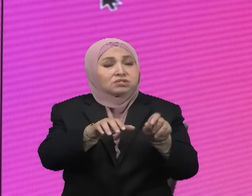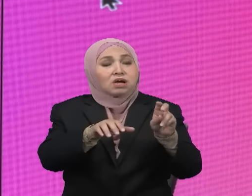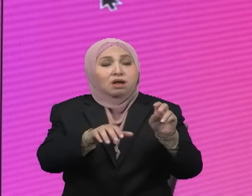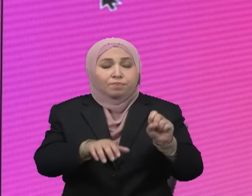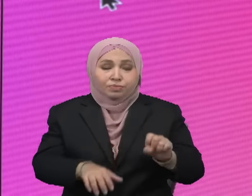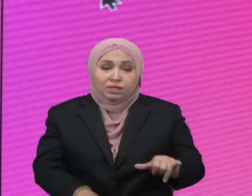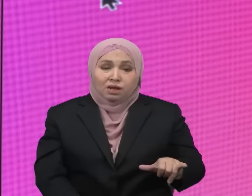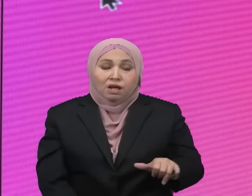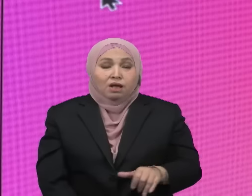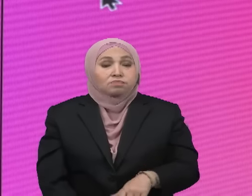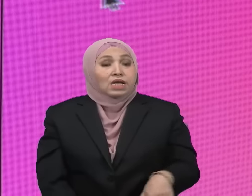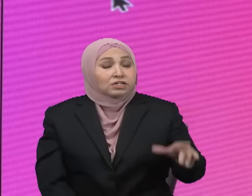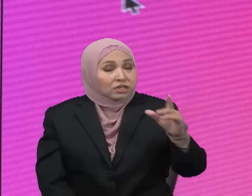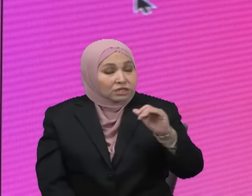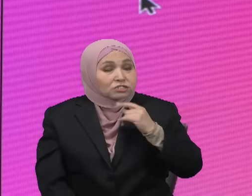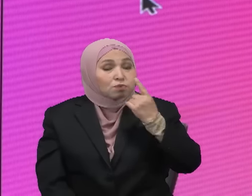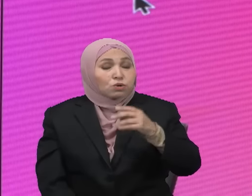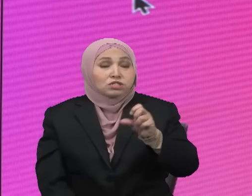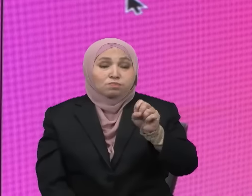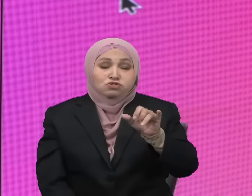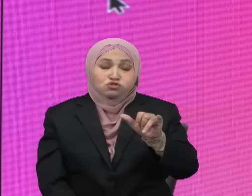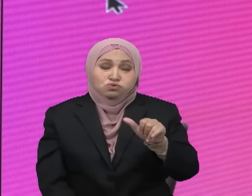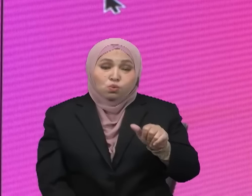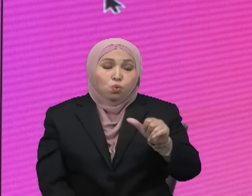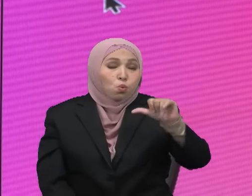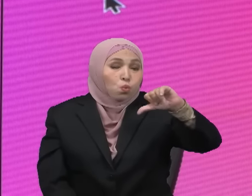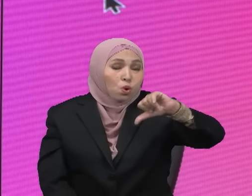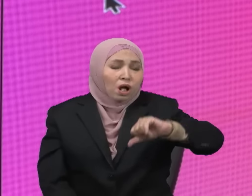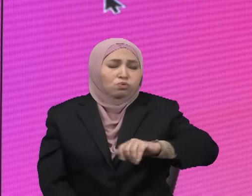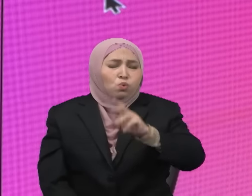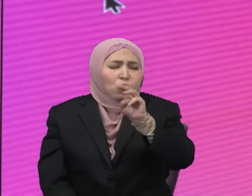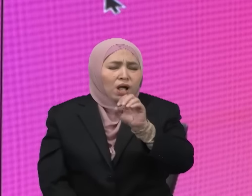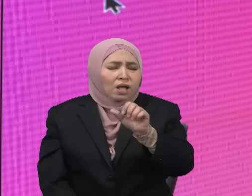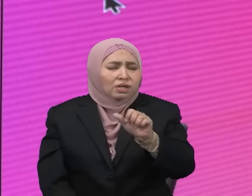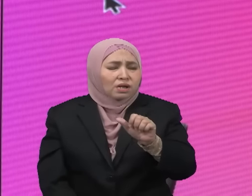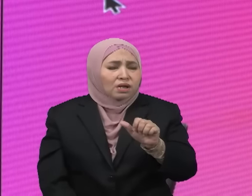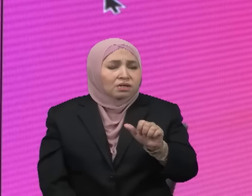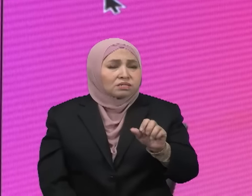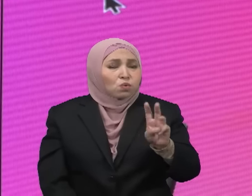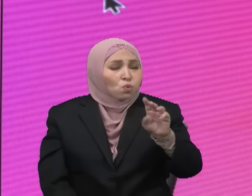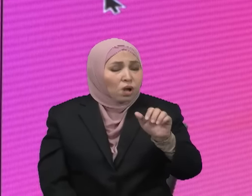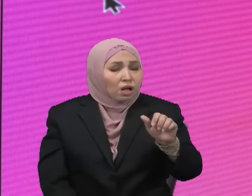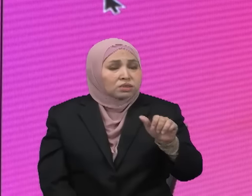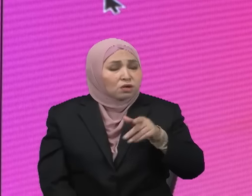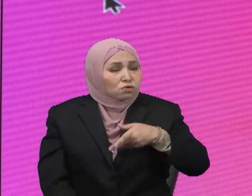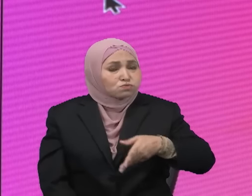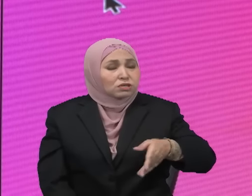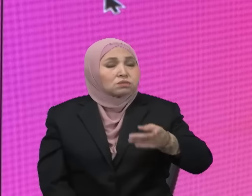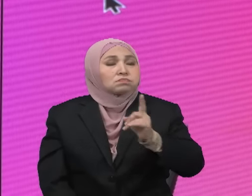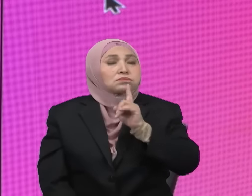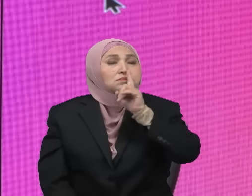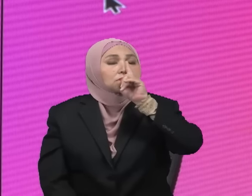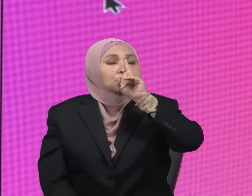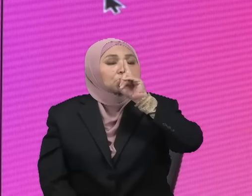aduwansha. Sebaik saja kita menyebut, mulut kita menyebut huruf waw. Aduwa, kita terus masuk di hidung